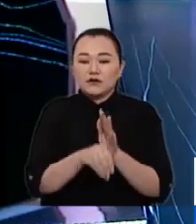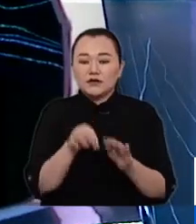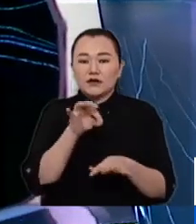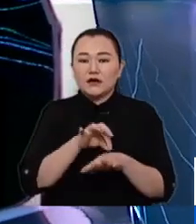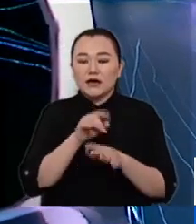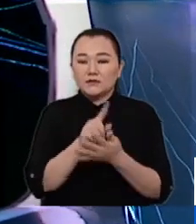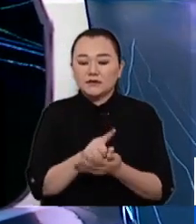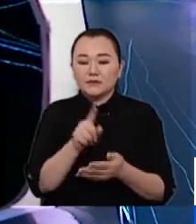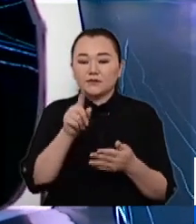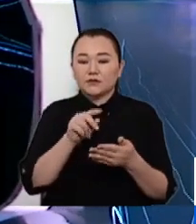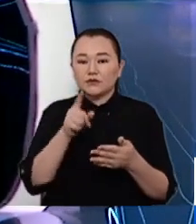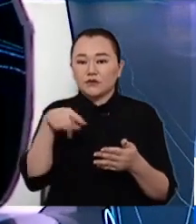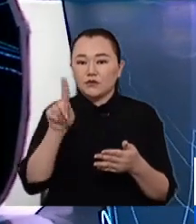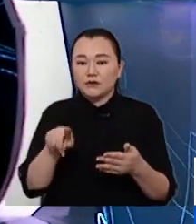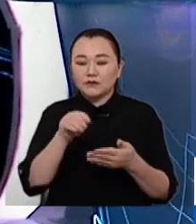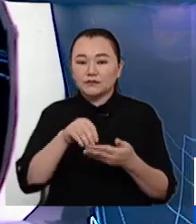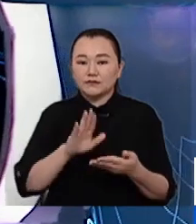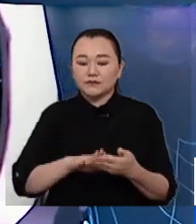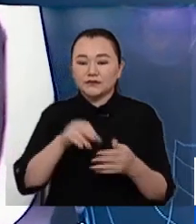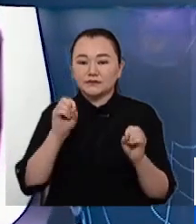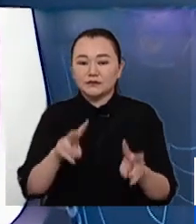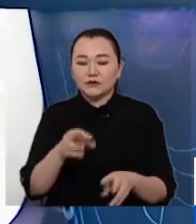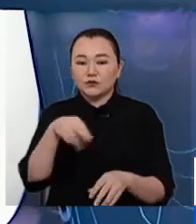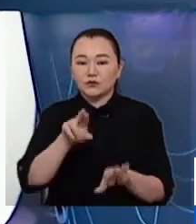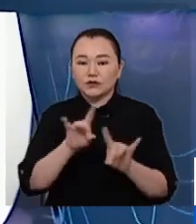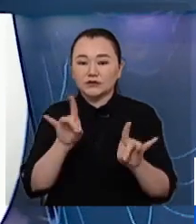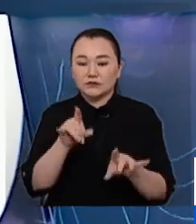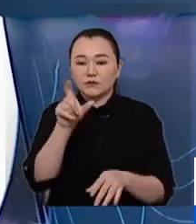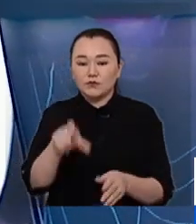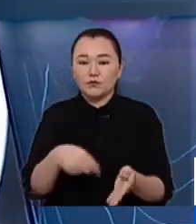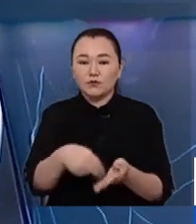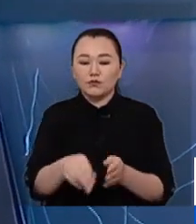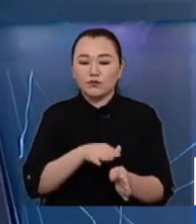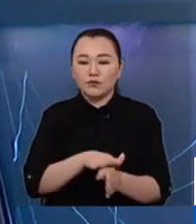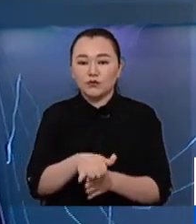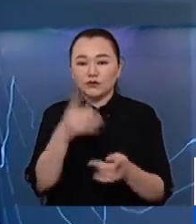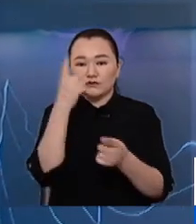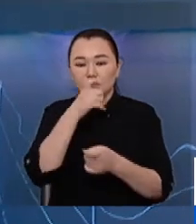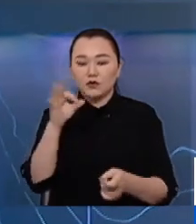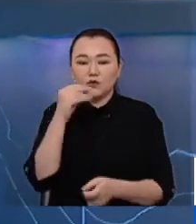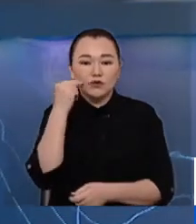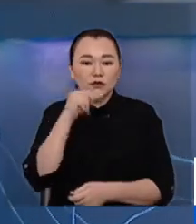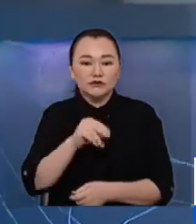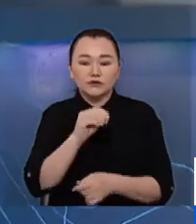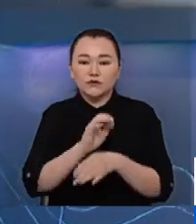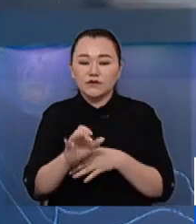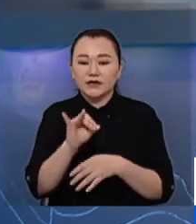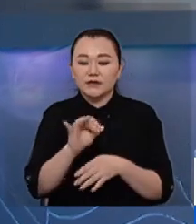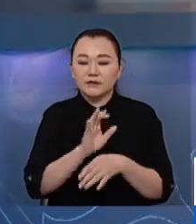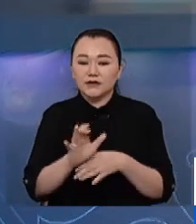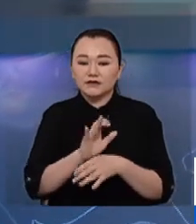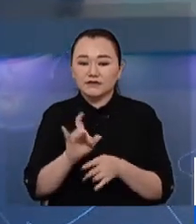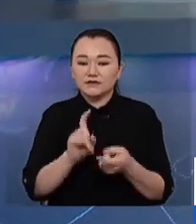обязательную маркировку обуви. Специальный код расскажет покупателю полную информацию о качестве товара и его